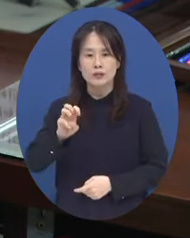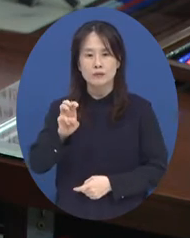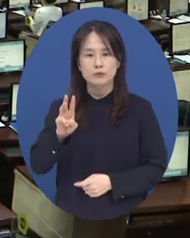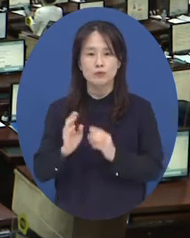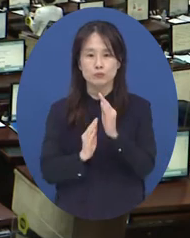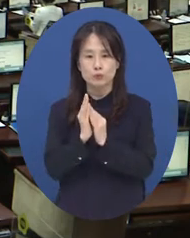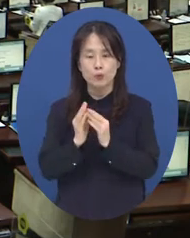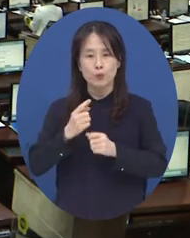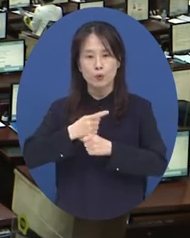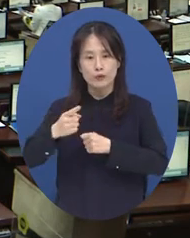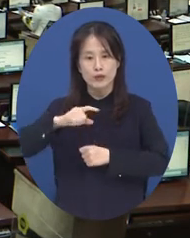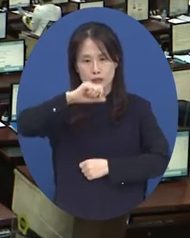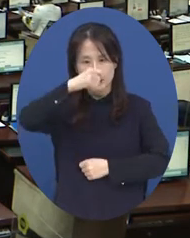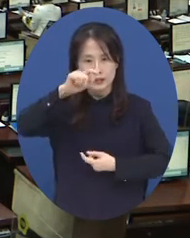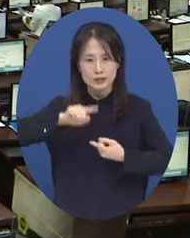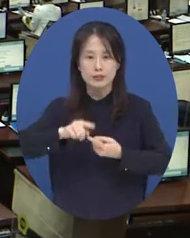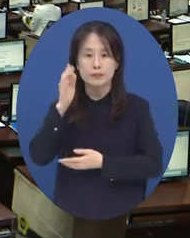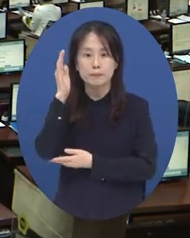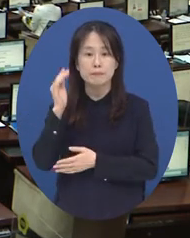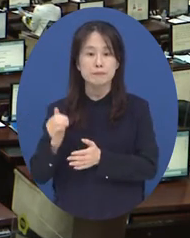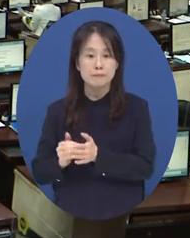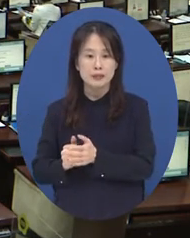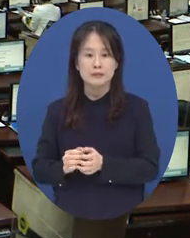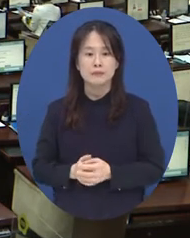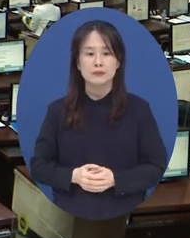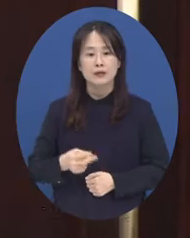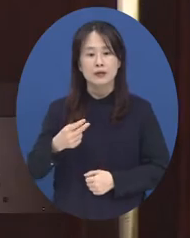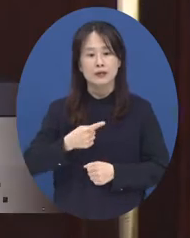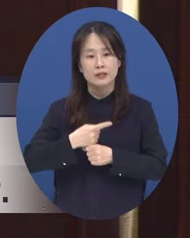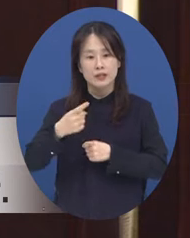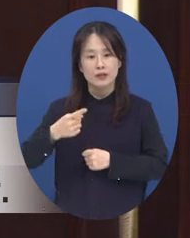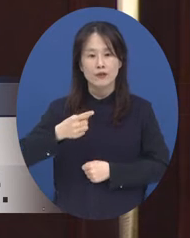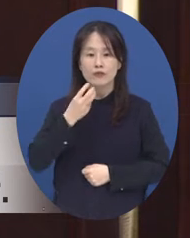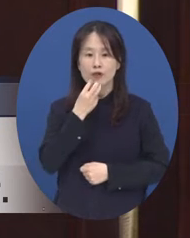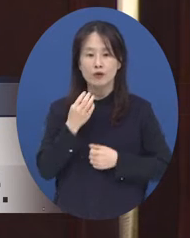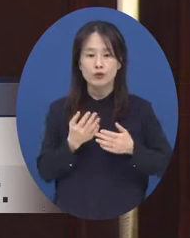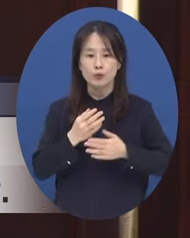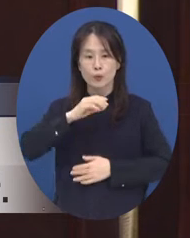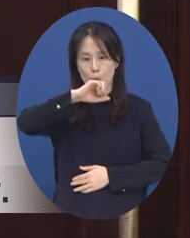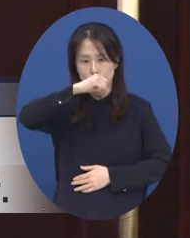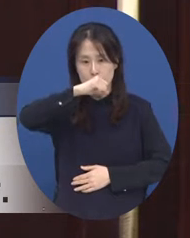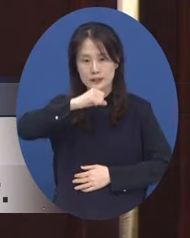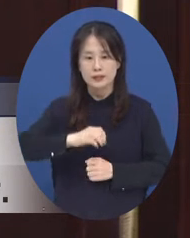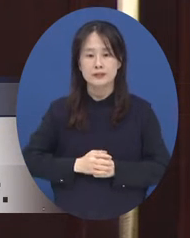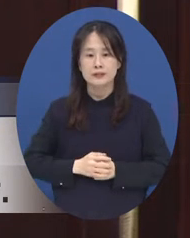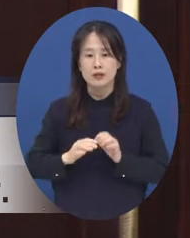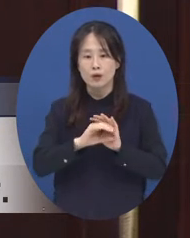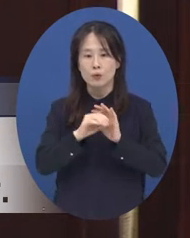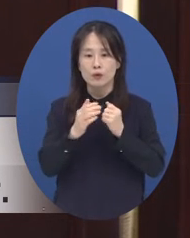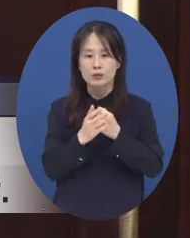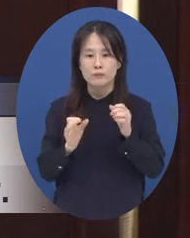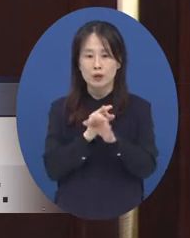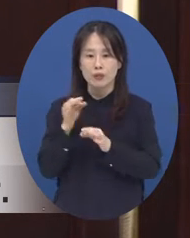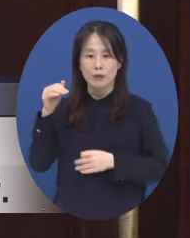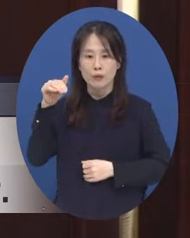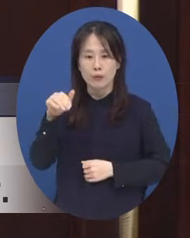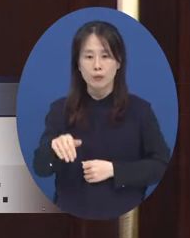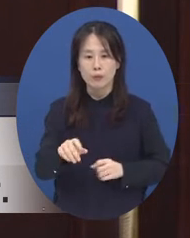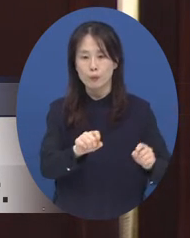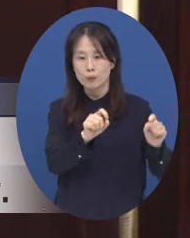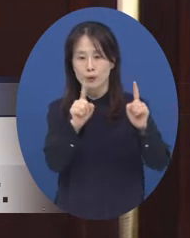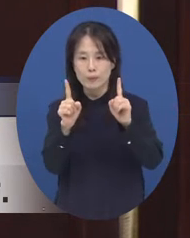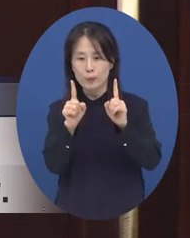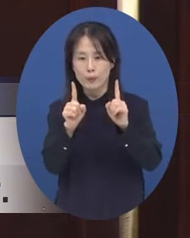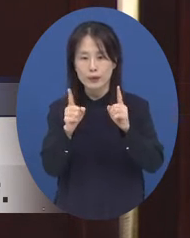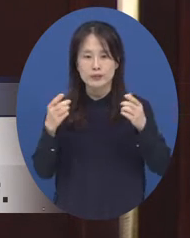약 33조 원 에 내년 예산 규모를 밝혔습니다 2022년 도 전기도 회사는 호로 나로 출